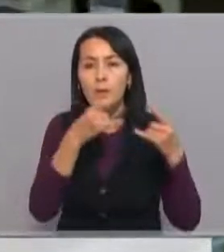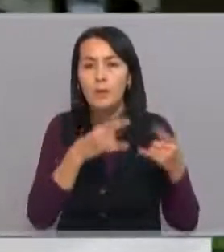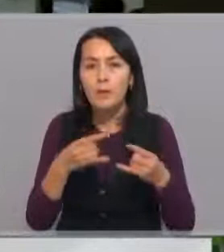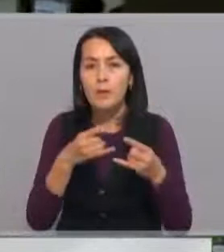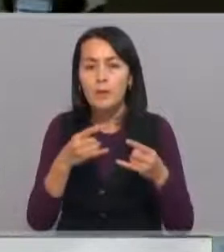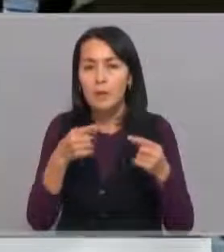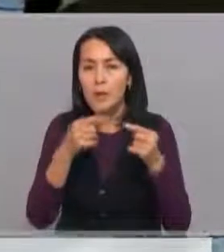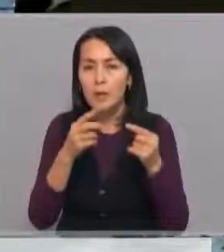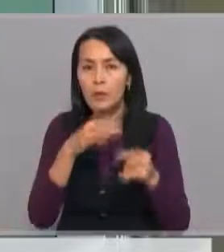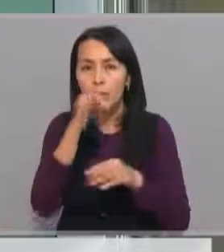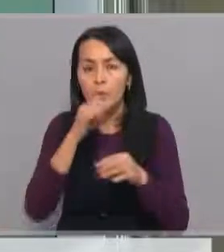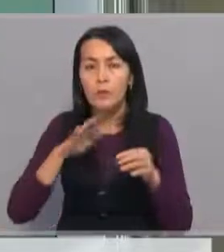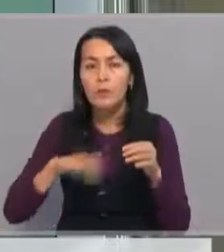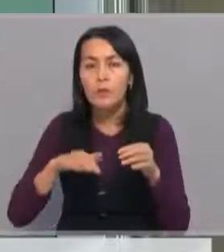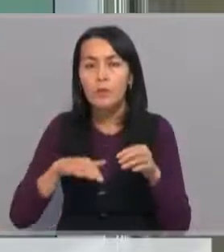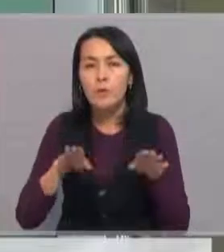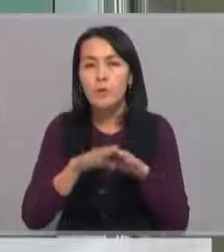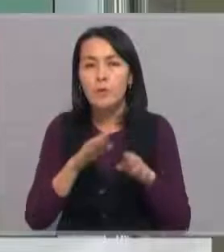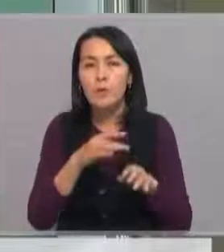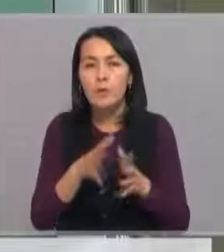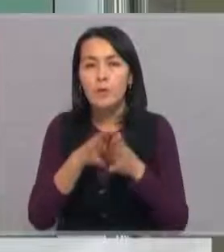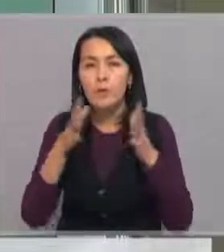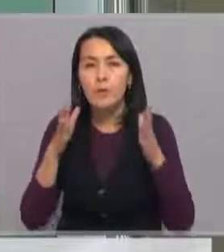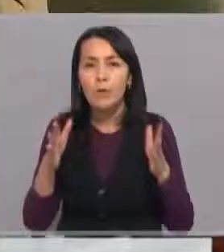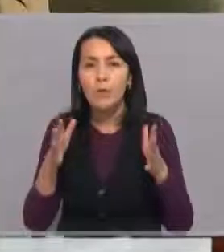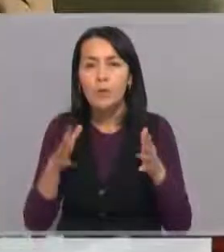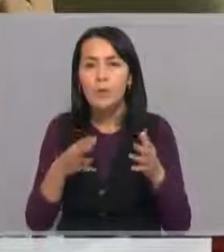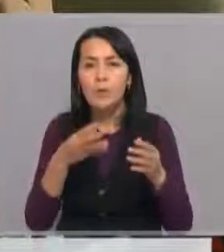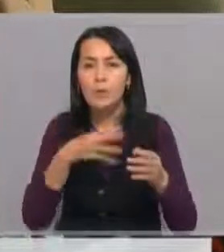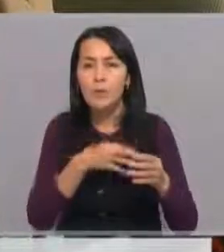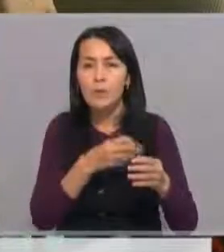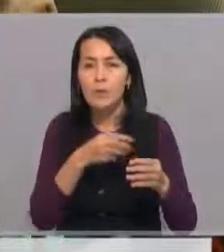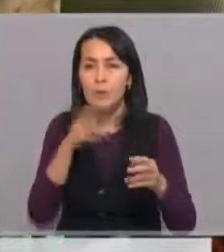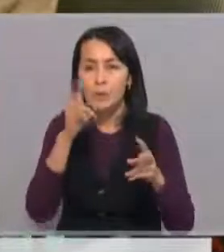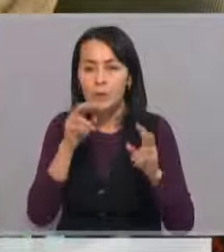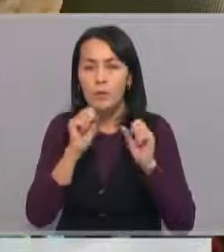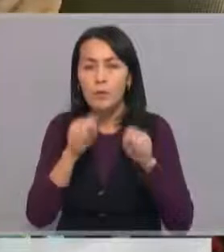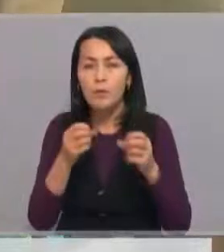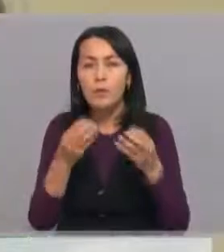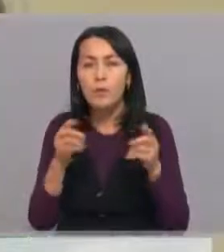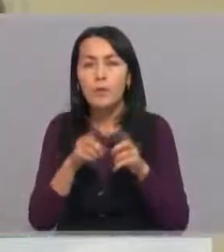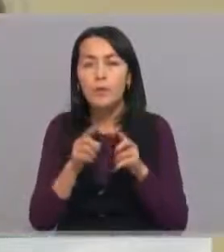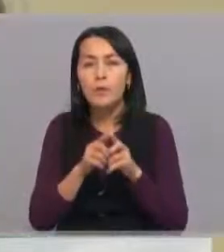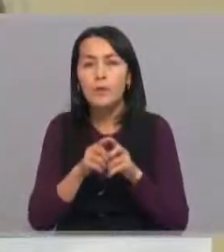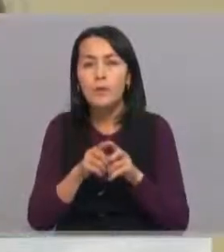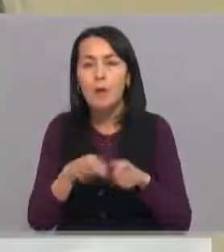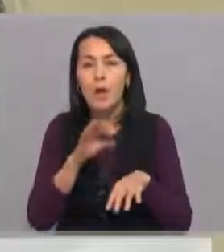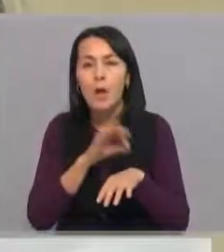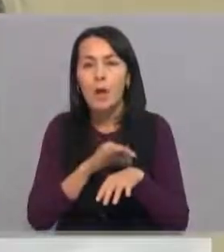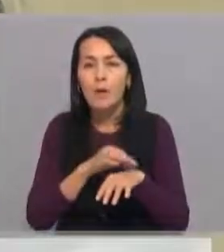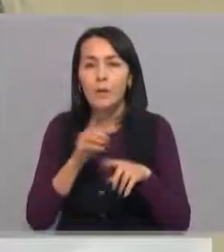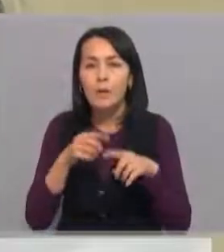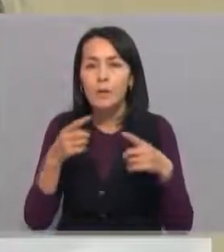анықтау мүмкін емес, ал соңғы сатыларында ісік көлемі ұлғайған сәтте саусақпен омырауды тексеруге болады. Сонымен қатар ауырсынуға